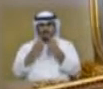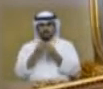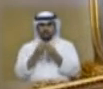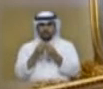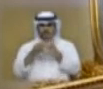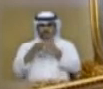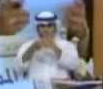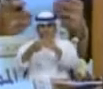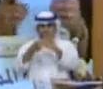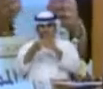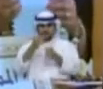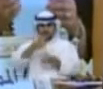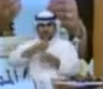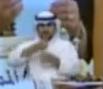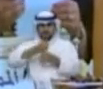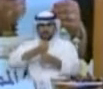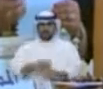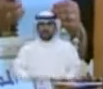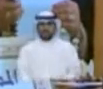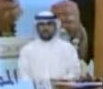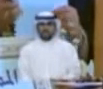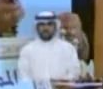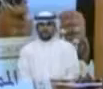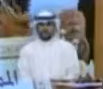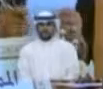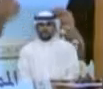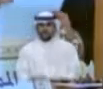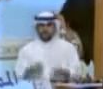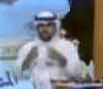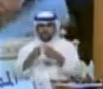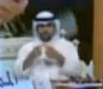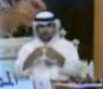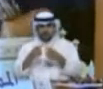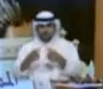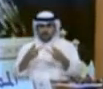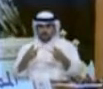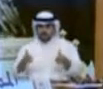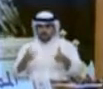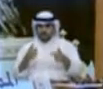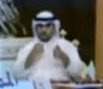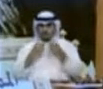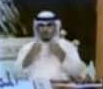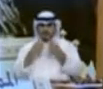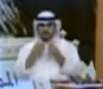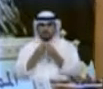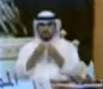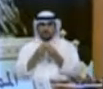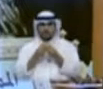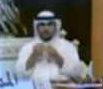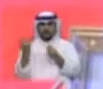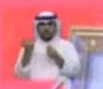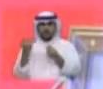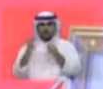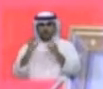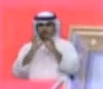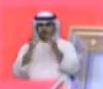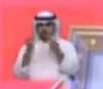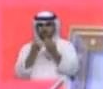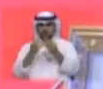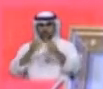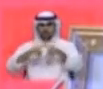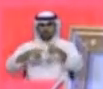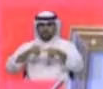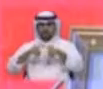وننسق العمل. وتم خلال الاجتماع مناقشة عدد من القضايا الاجتماعية الملحة، من